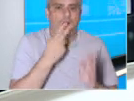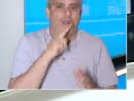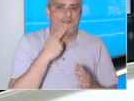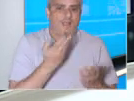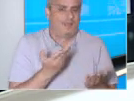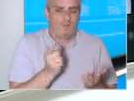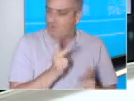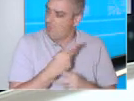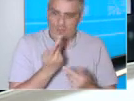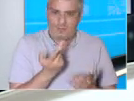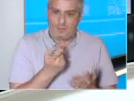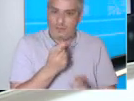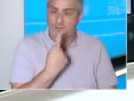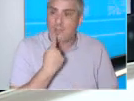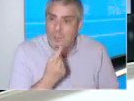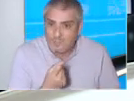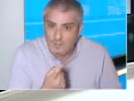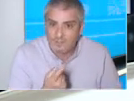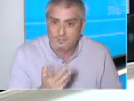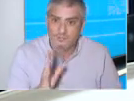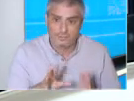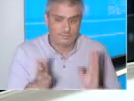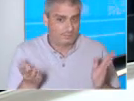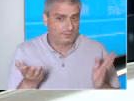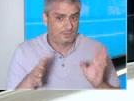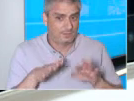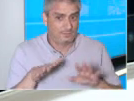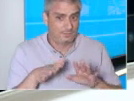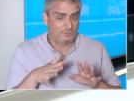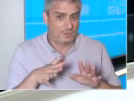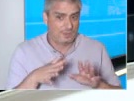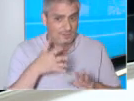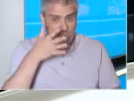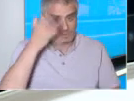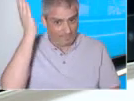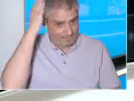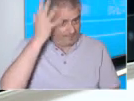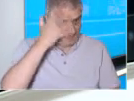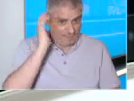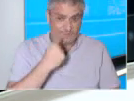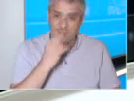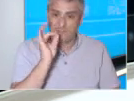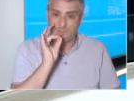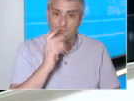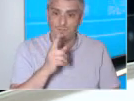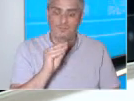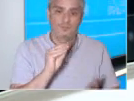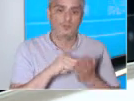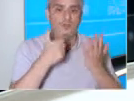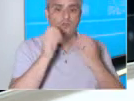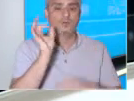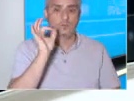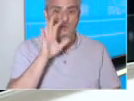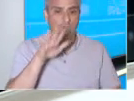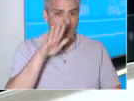הבטיח, הוא לא יעבור את אחוז החסימה. הולכים לממשלת בנט-לפיד. אתה רוצה שנגיד את זה באחוזים? רשמנו לפני.